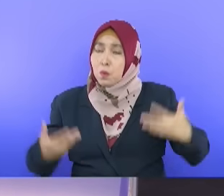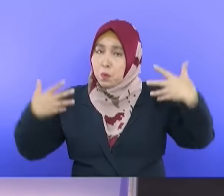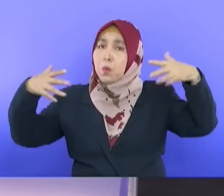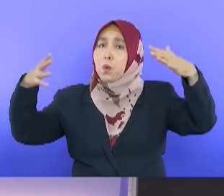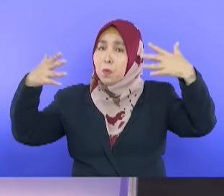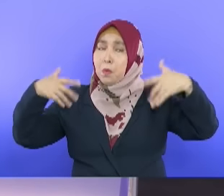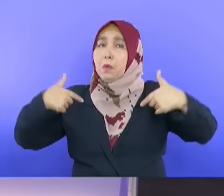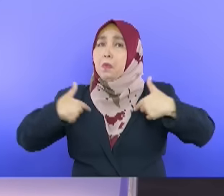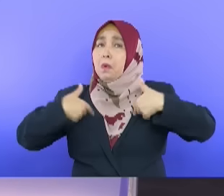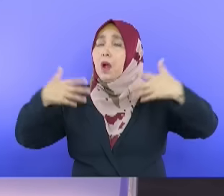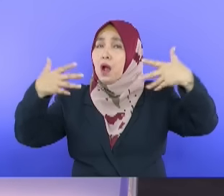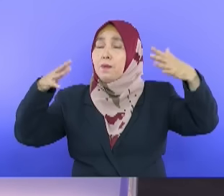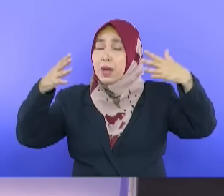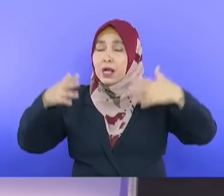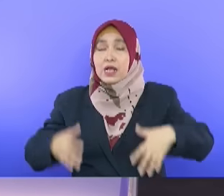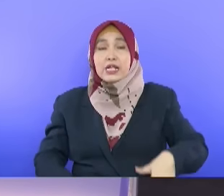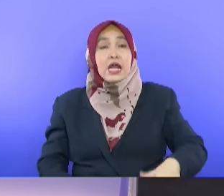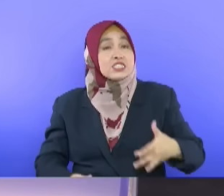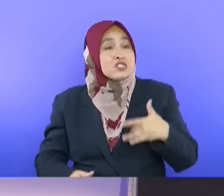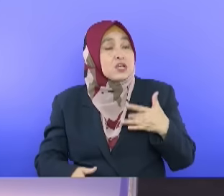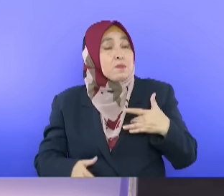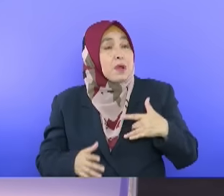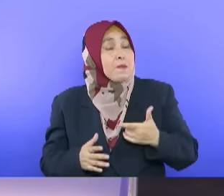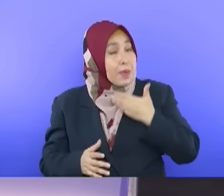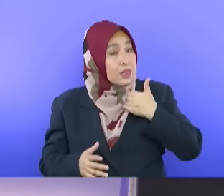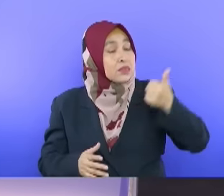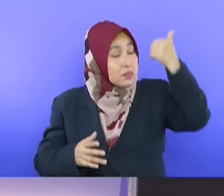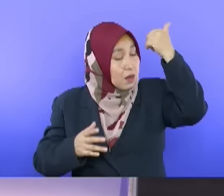juga ya tadi tak azus lebih